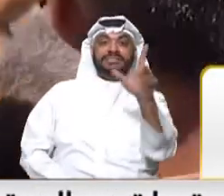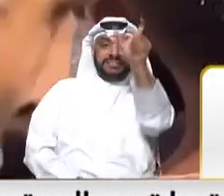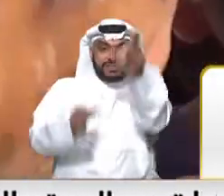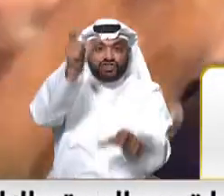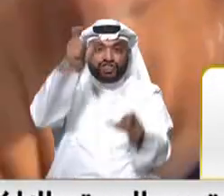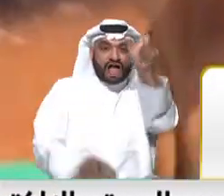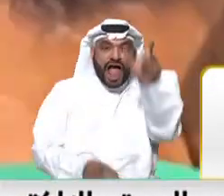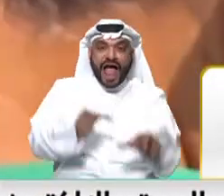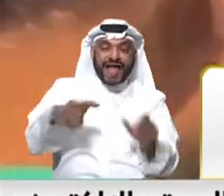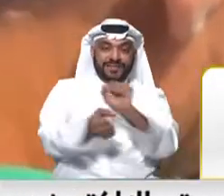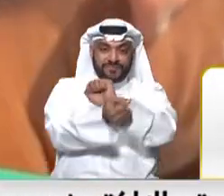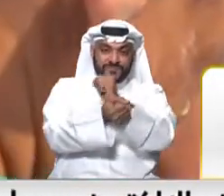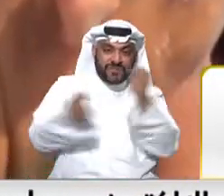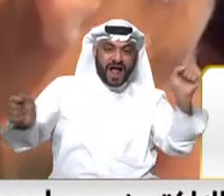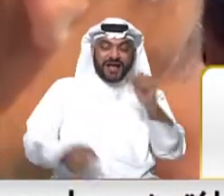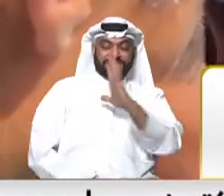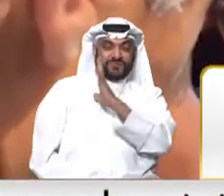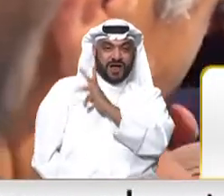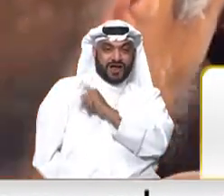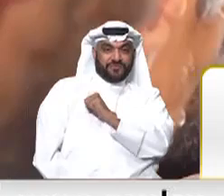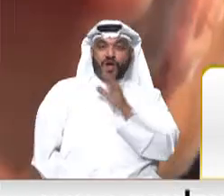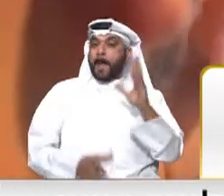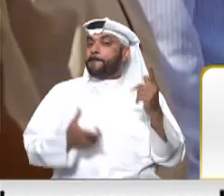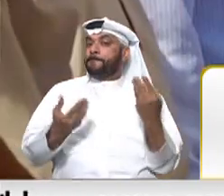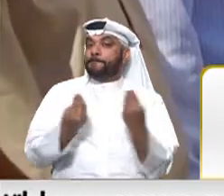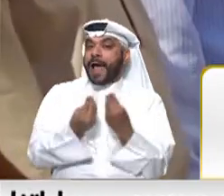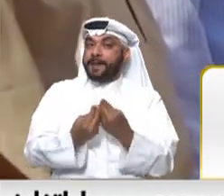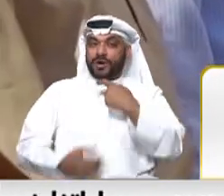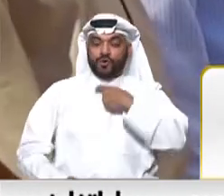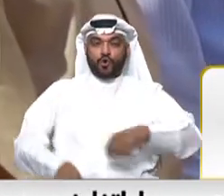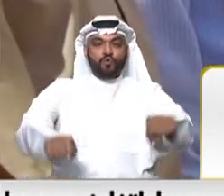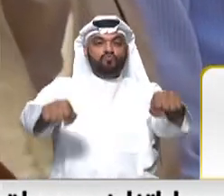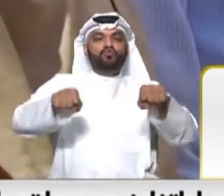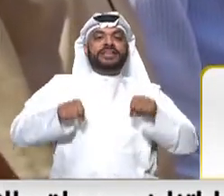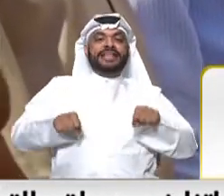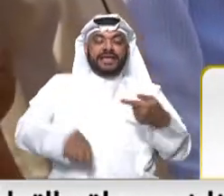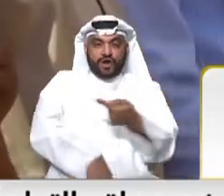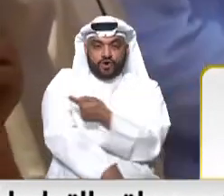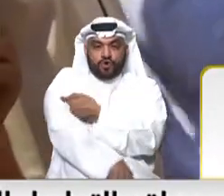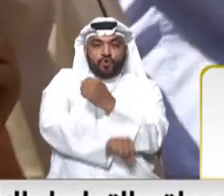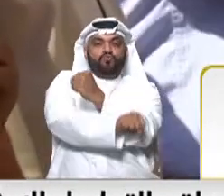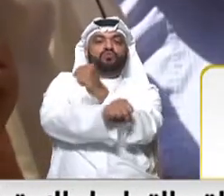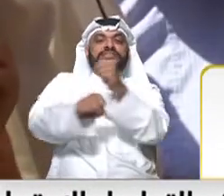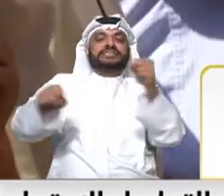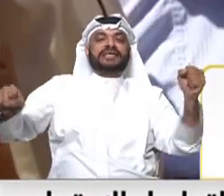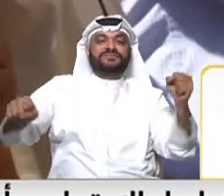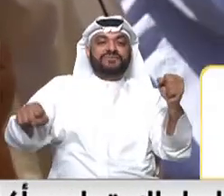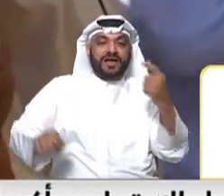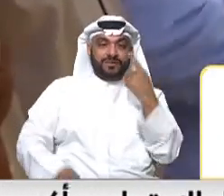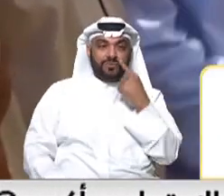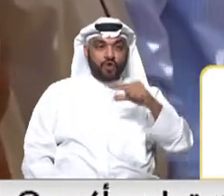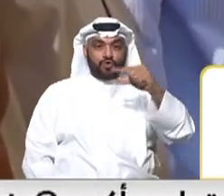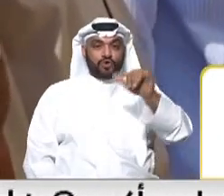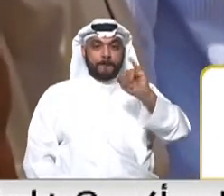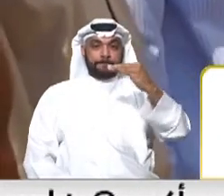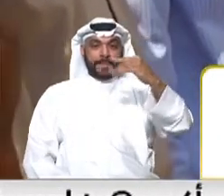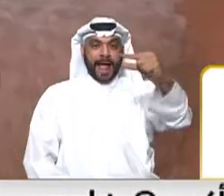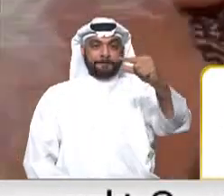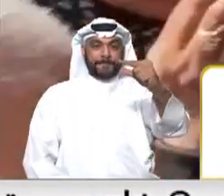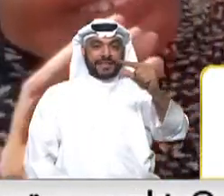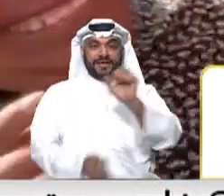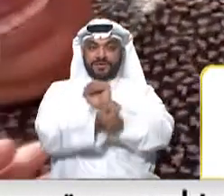قطاع غزة، من بينهم مدير مجمع الشفاء الطبي بمدينة غزة الدكتور محمد أبو